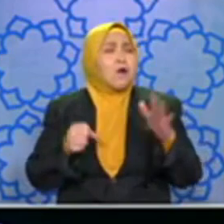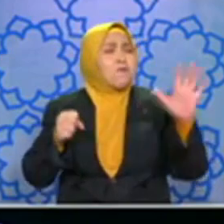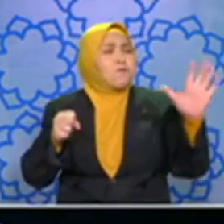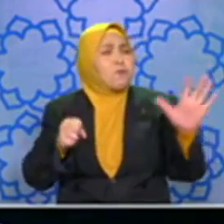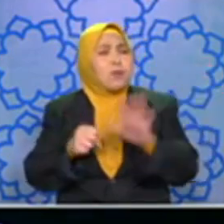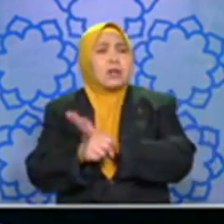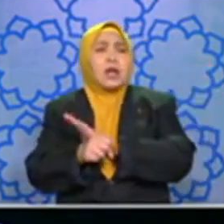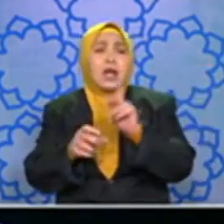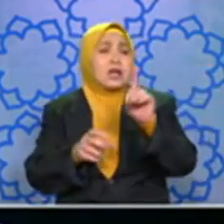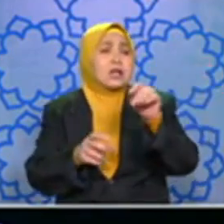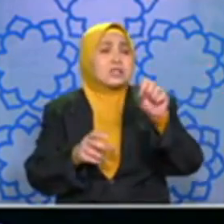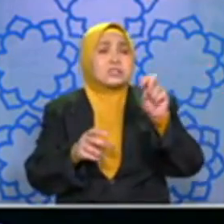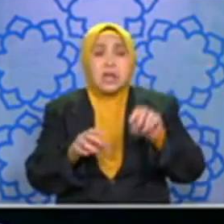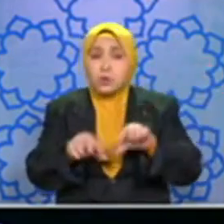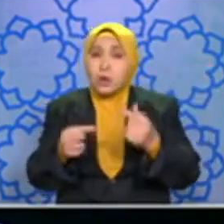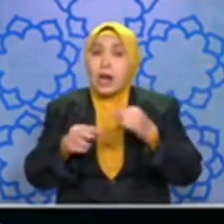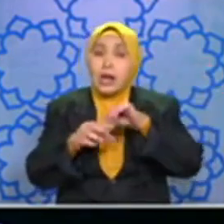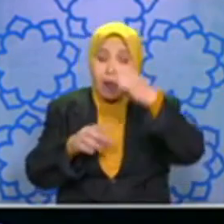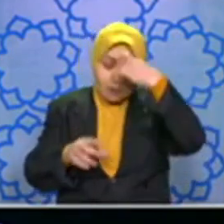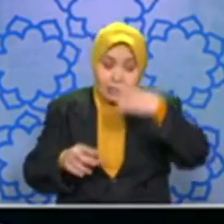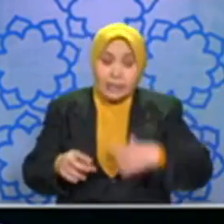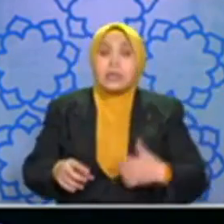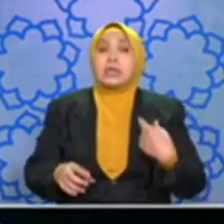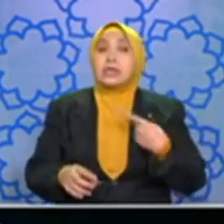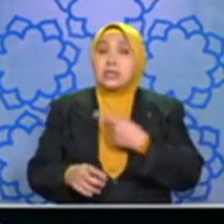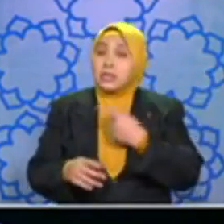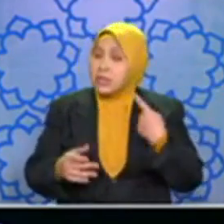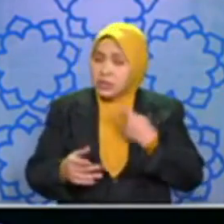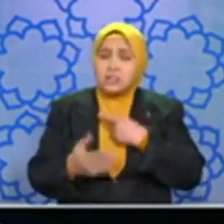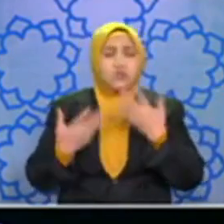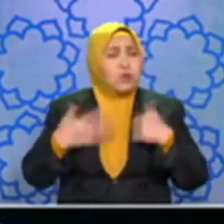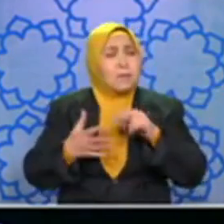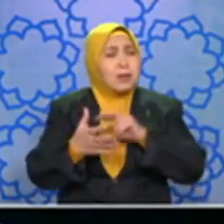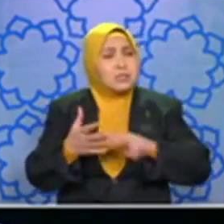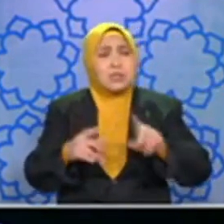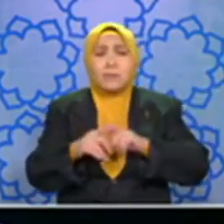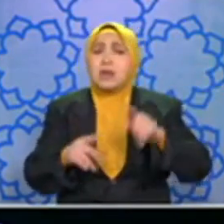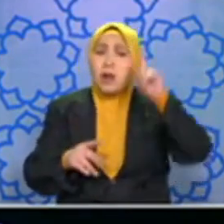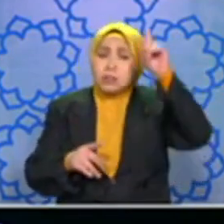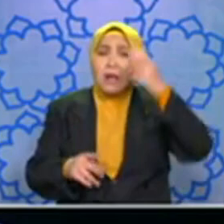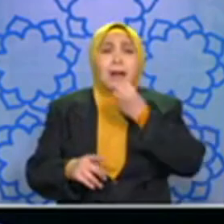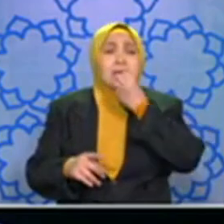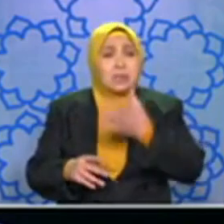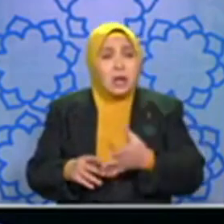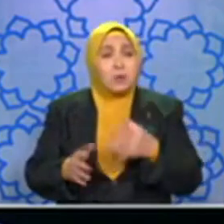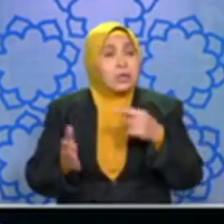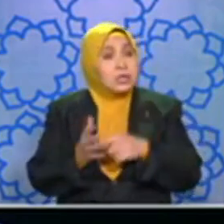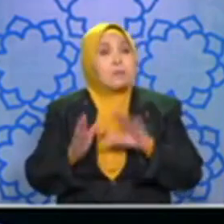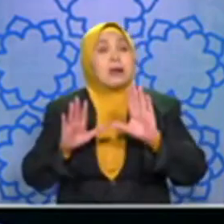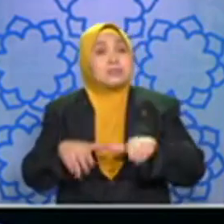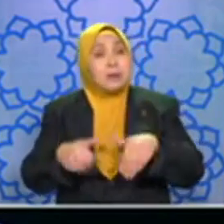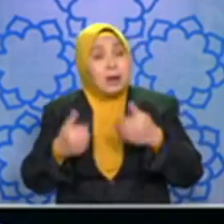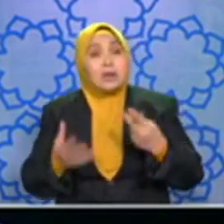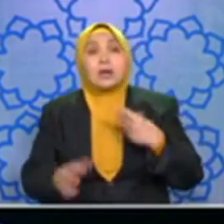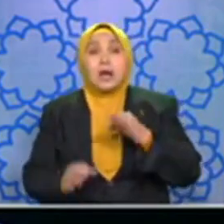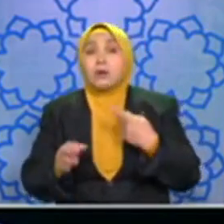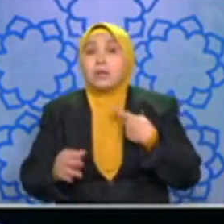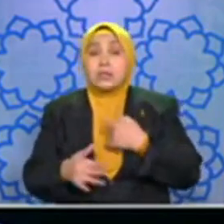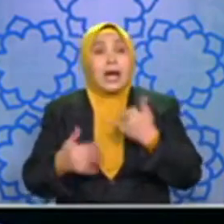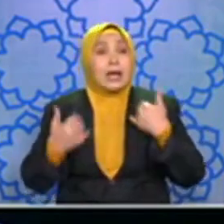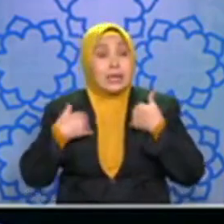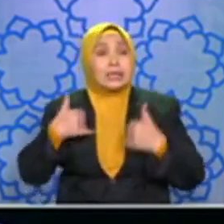kesan Quran dalam diri kita. Allah. Ya, kita dah baca, tapi Allah beritahu lagi. Ini macam mana kalau kita ada telefon,